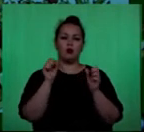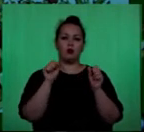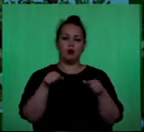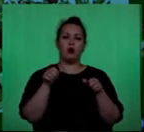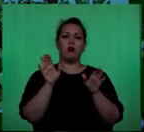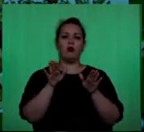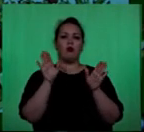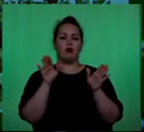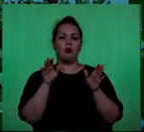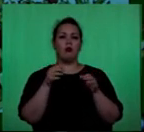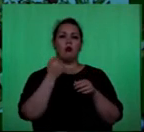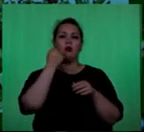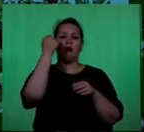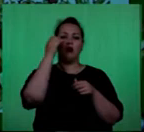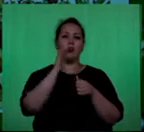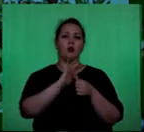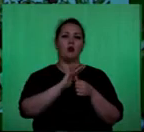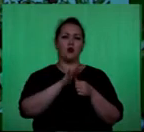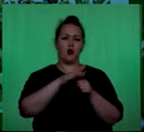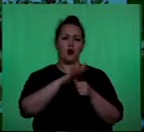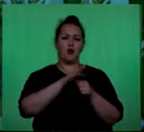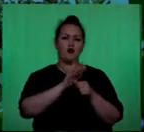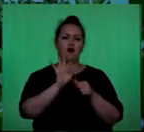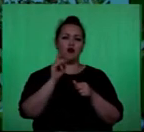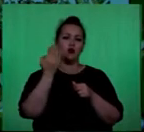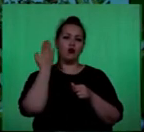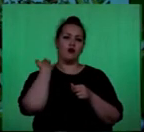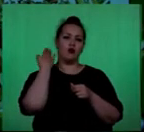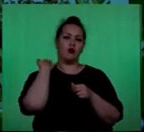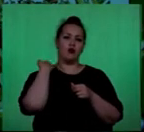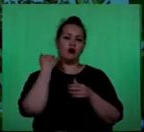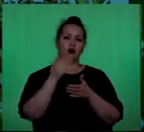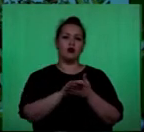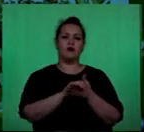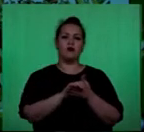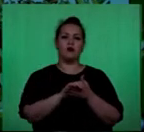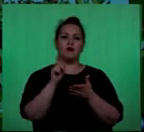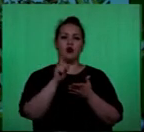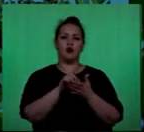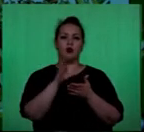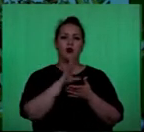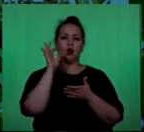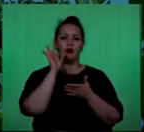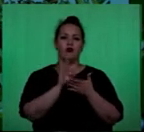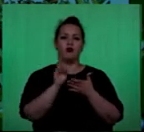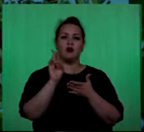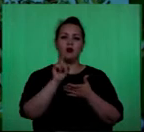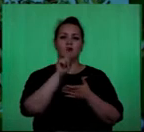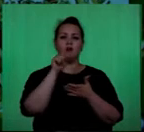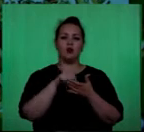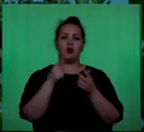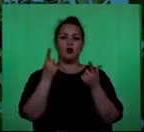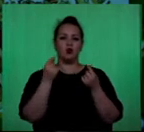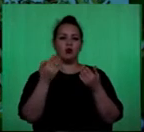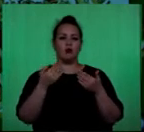благодаря пропеллеры на его спине вы должны были ответить на вопрос где живет